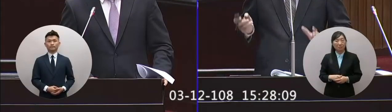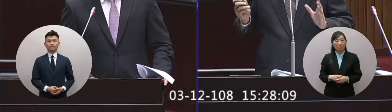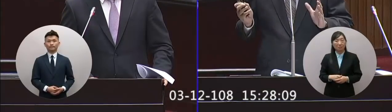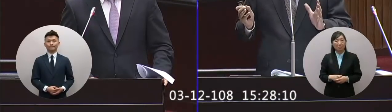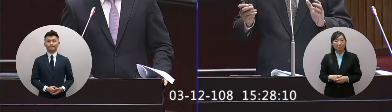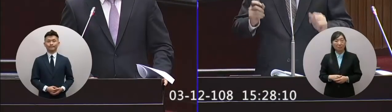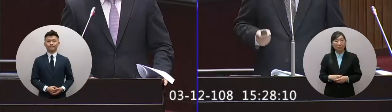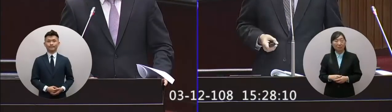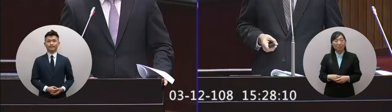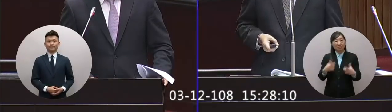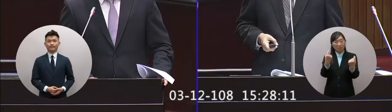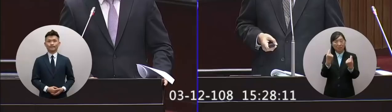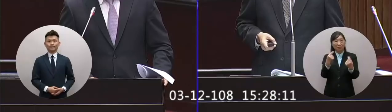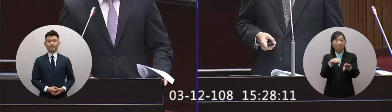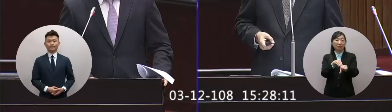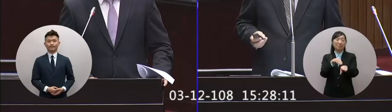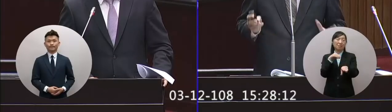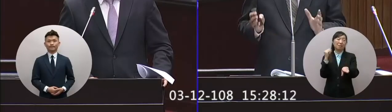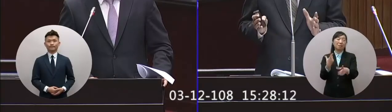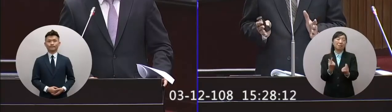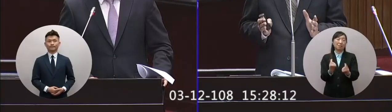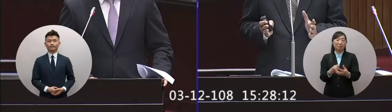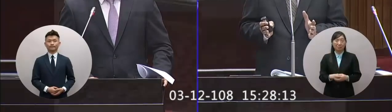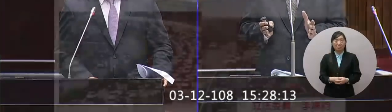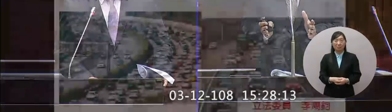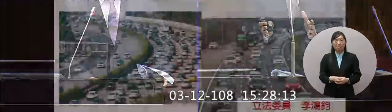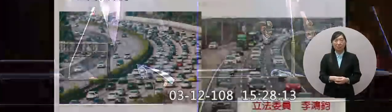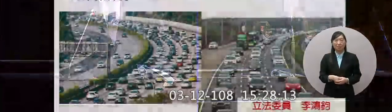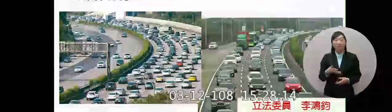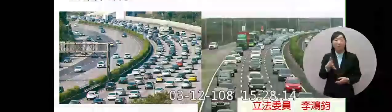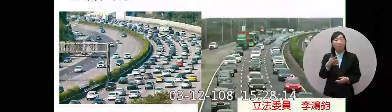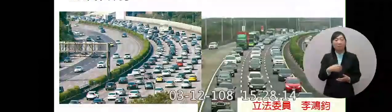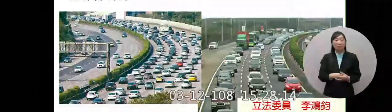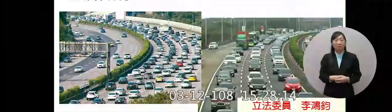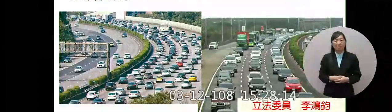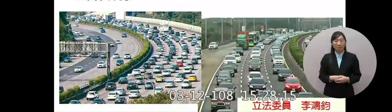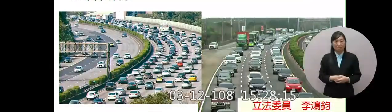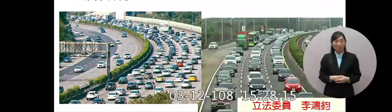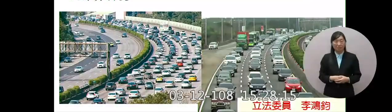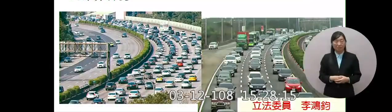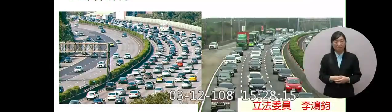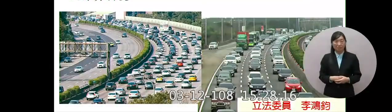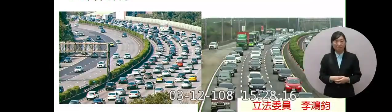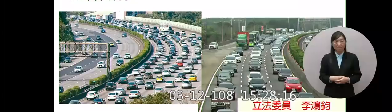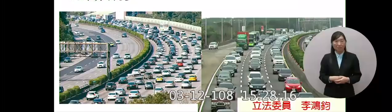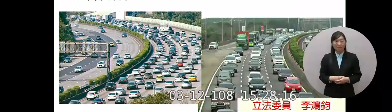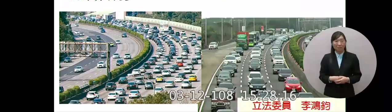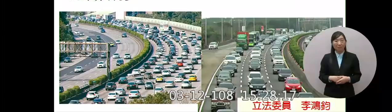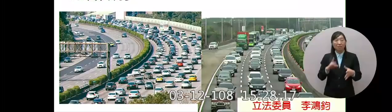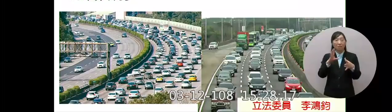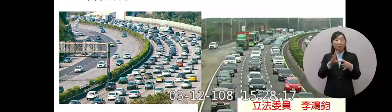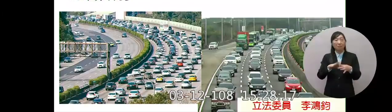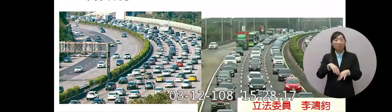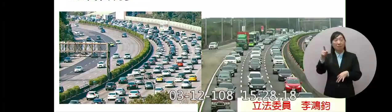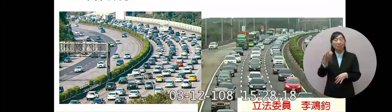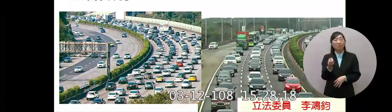么？其实我们还是照样的堵车。啊，最主要的问题是在于，因为华航的机